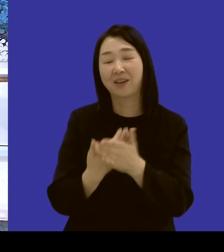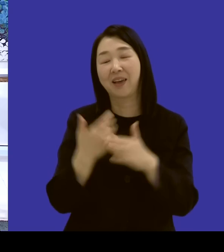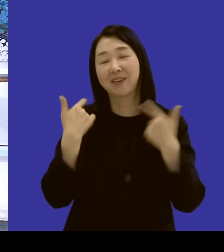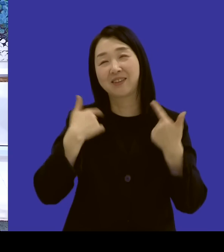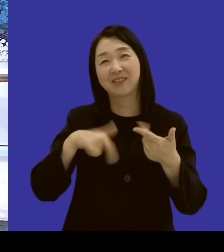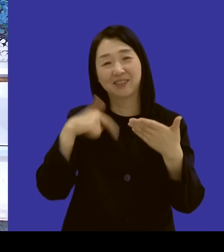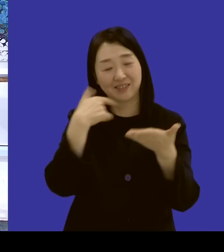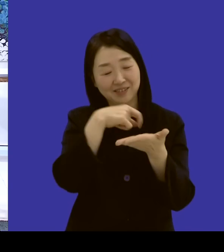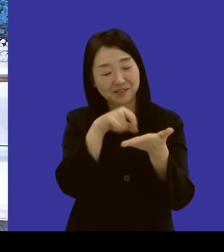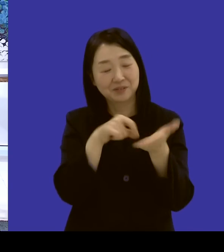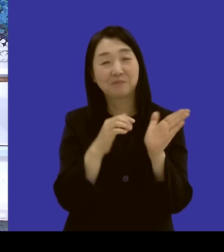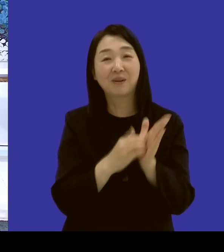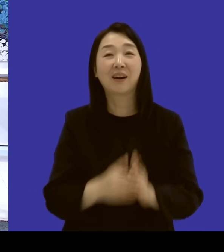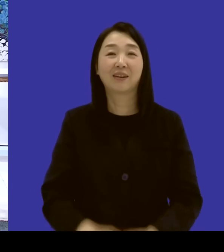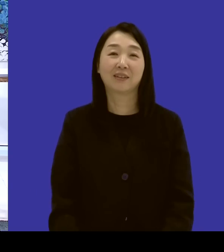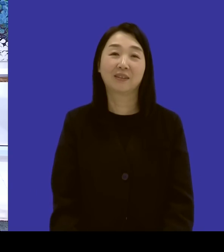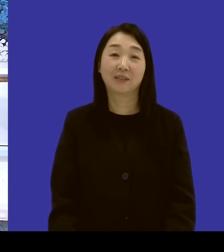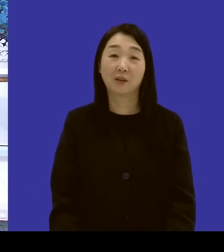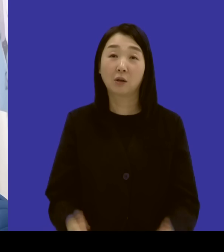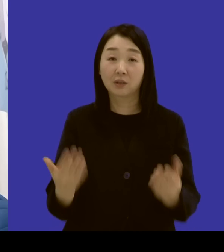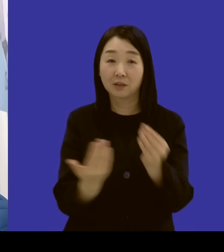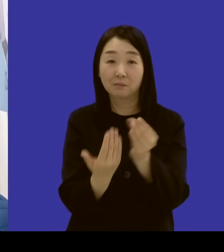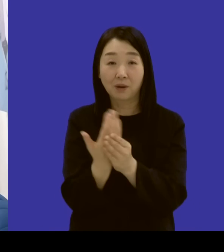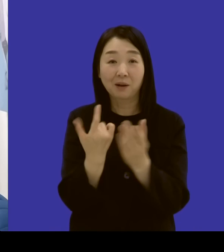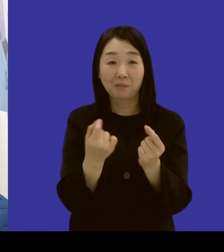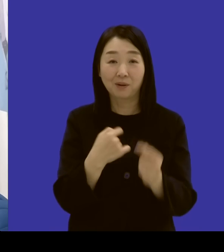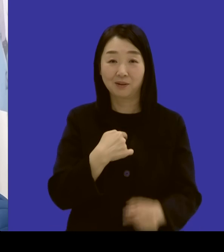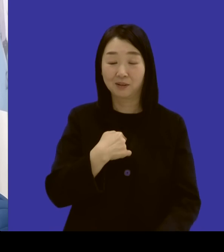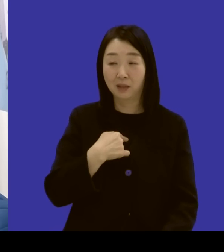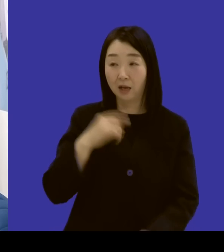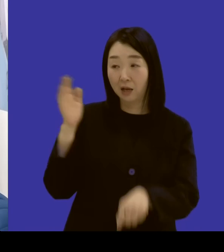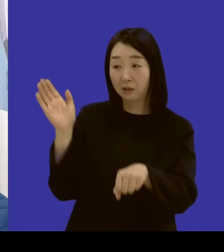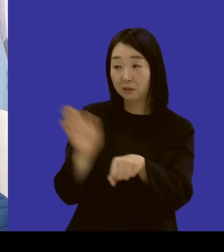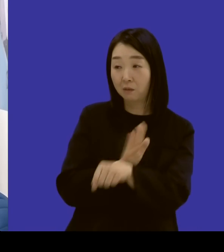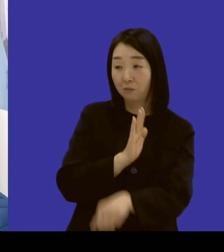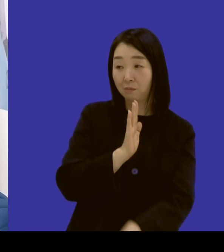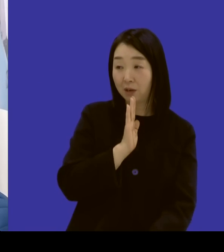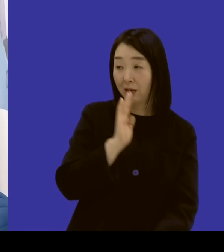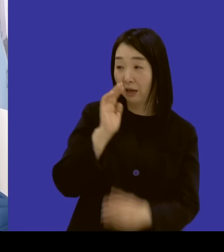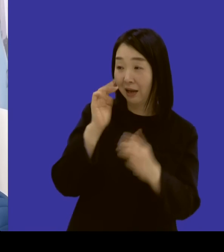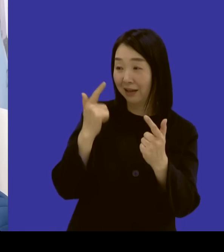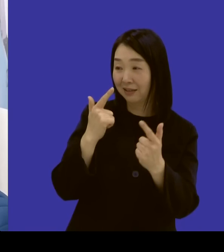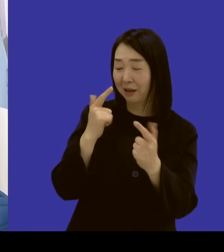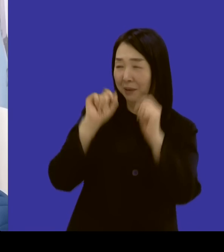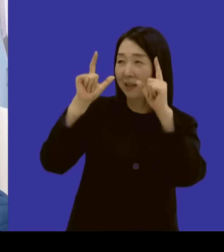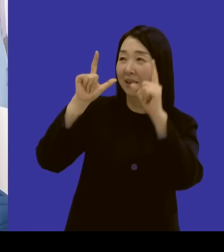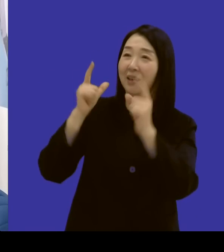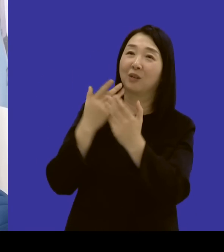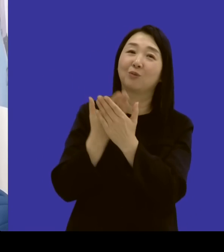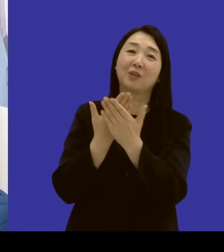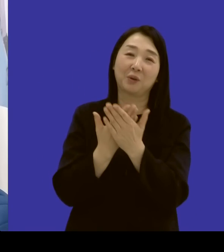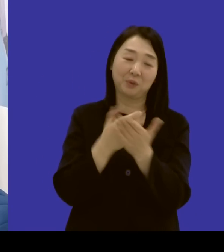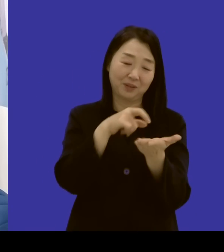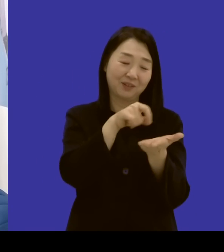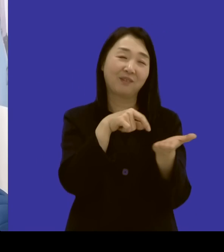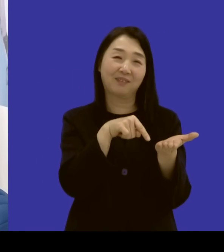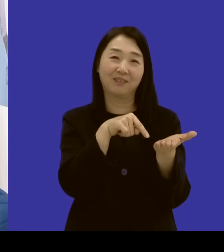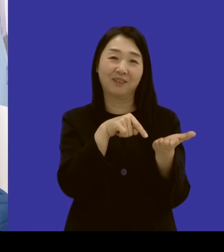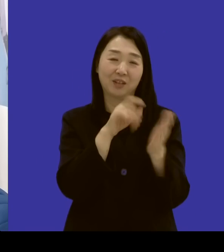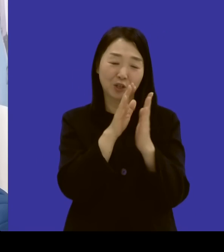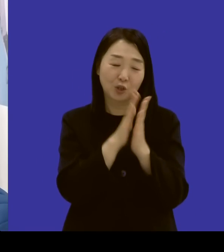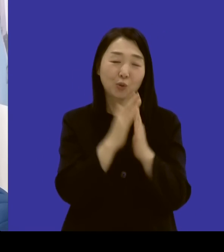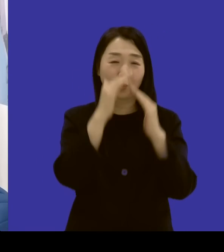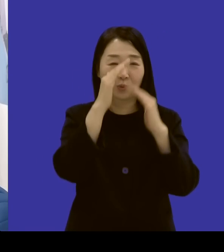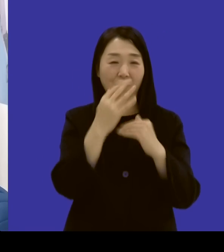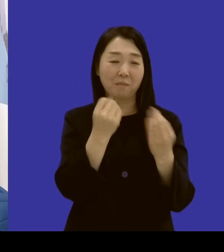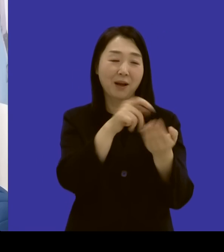같아요. 좀 어떤 일들이 일어나면 이거 제가 잘못하고 있는 건지 아닌지 알게 해주세요. 뭐 이런 기도문들이 많았던